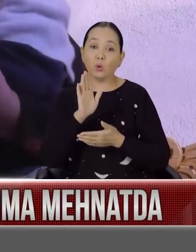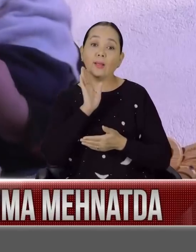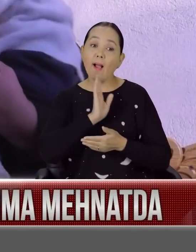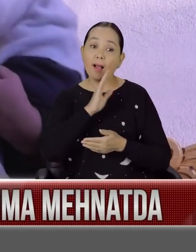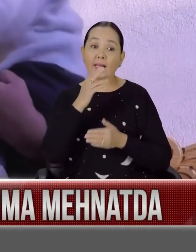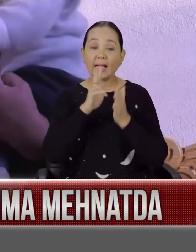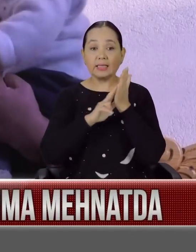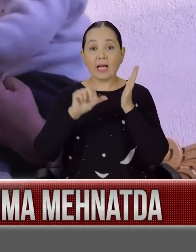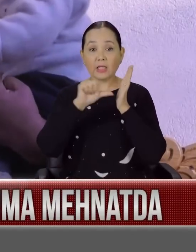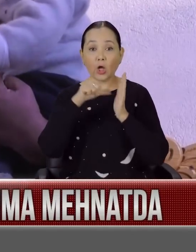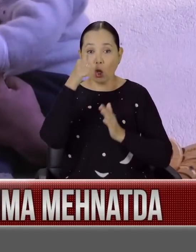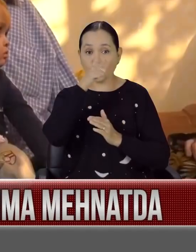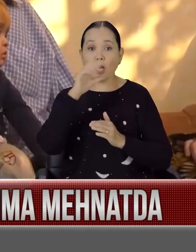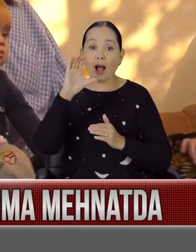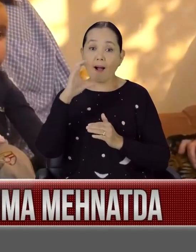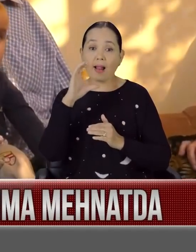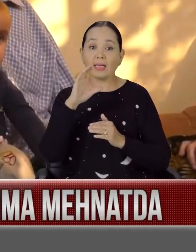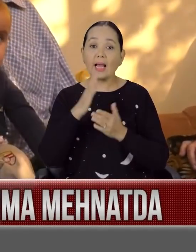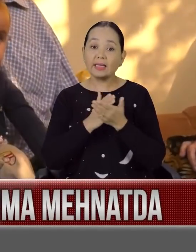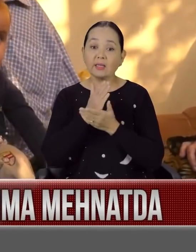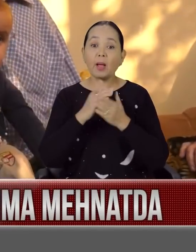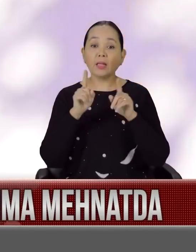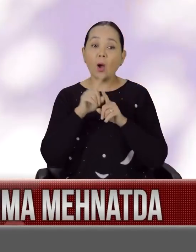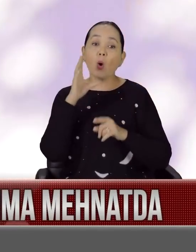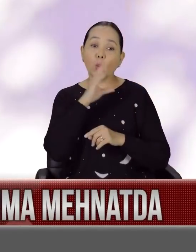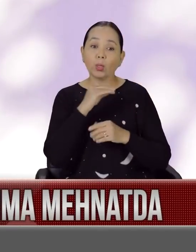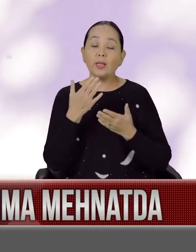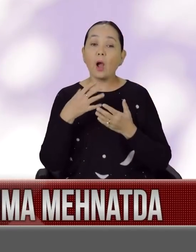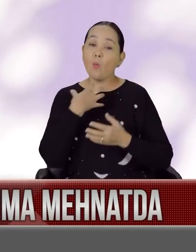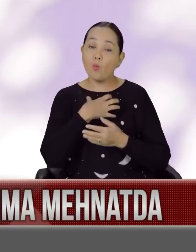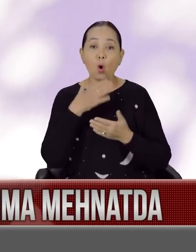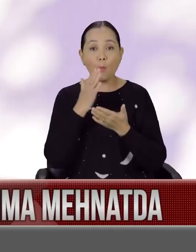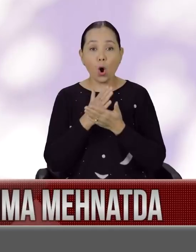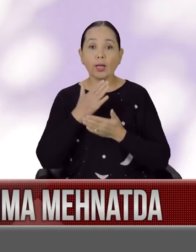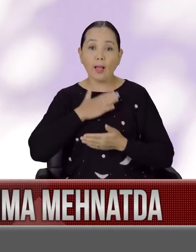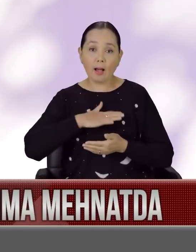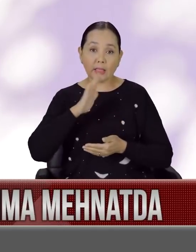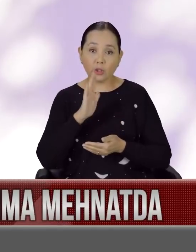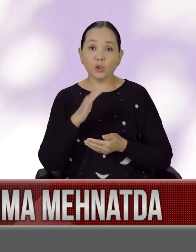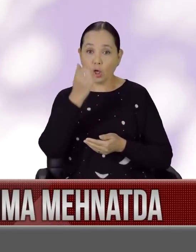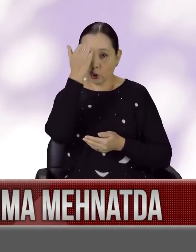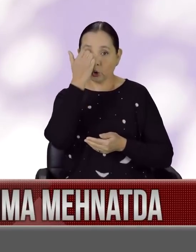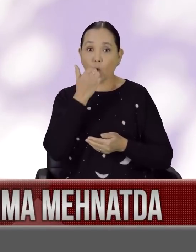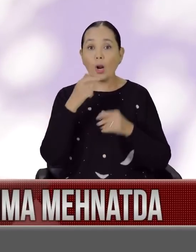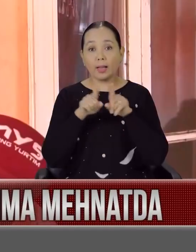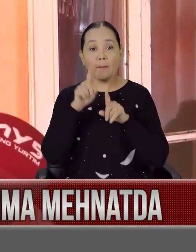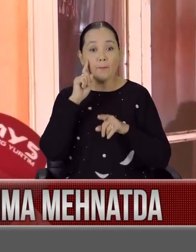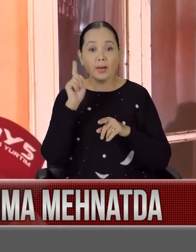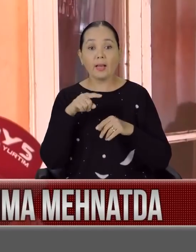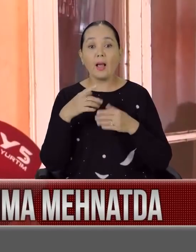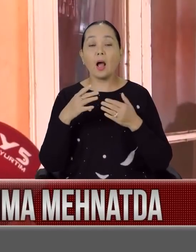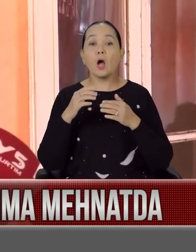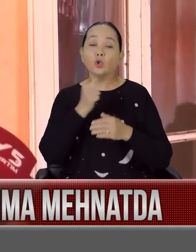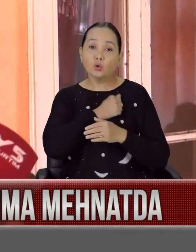ayol 86 yoshli qaynonasining xizmatiga ham ulguradi. Muhimi boriga qanoat qilish, shukronalik deb biladi. Xudoga